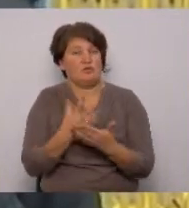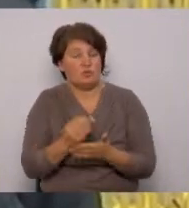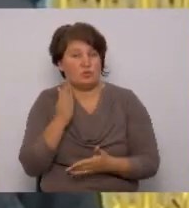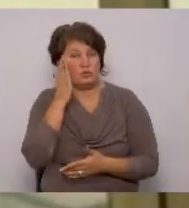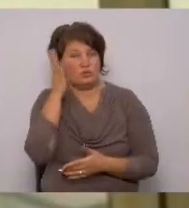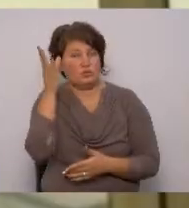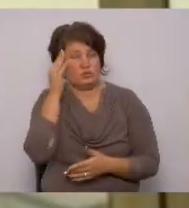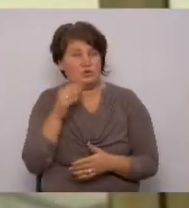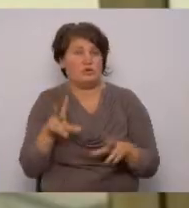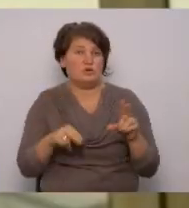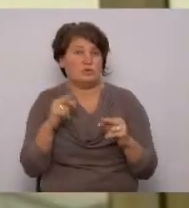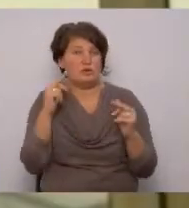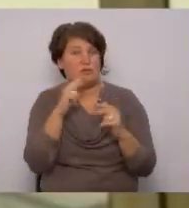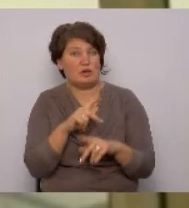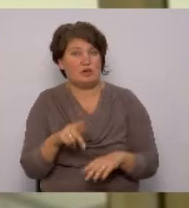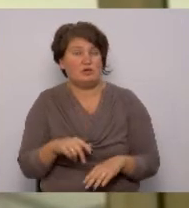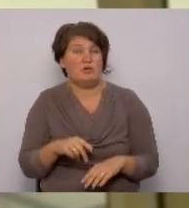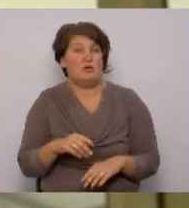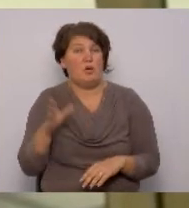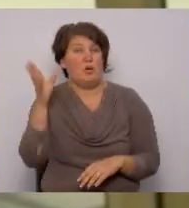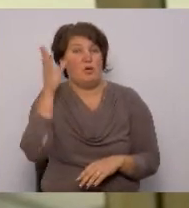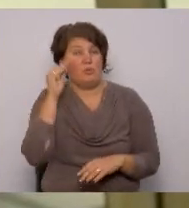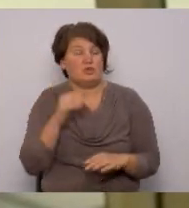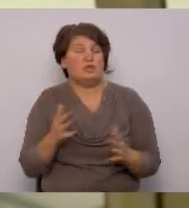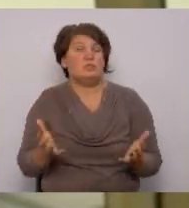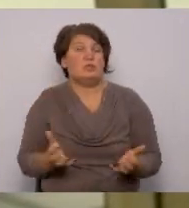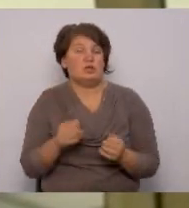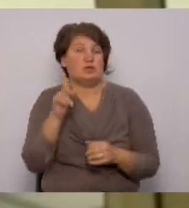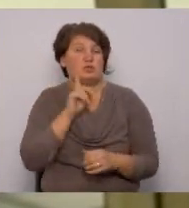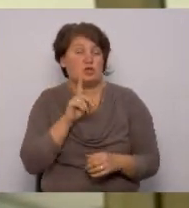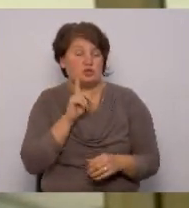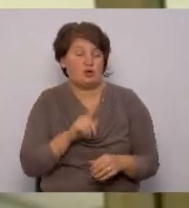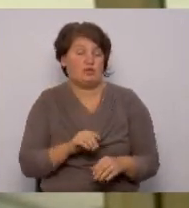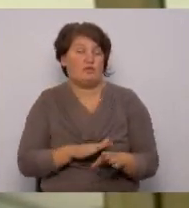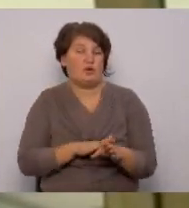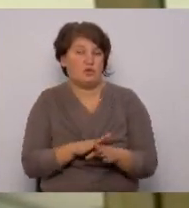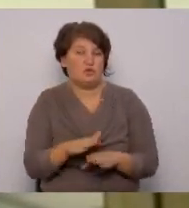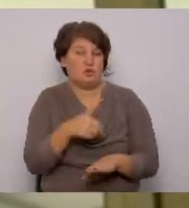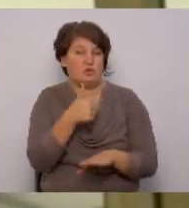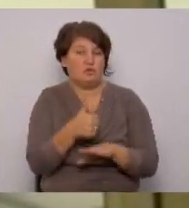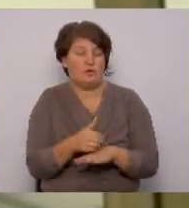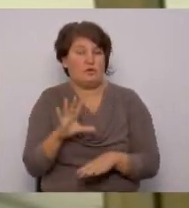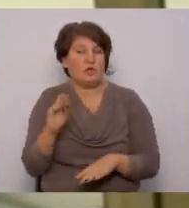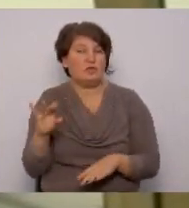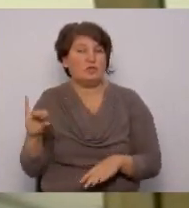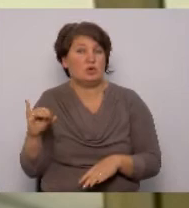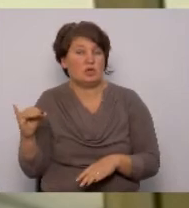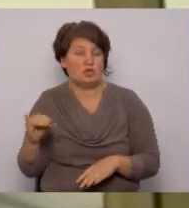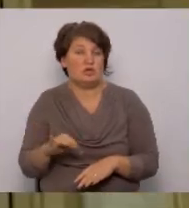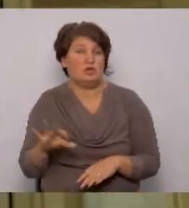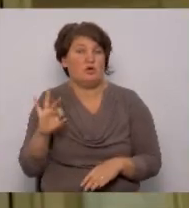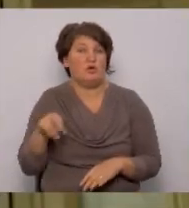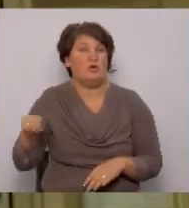це неправильно. Позицію голови Київської ОДА підтримав і тимчасовий виконувач обов'язків голови Волинської адміністрації Олександр